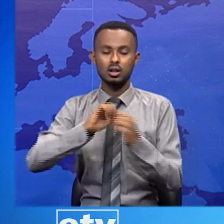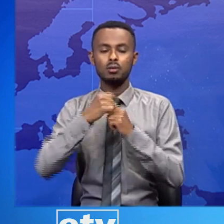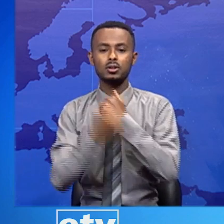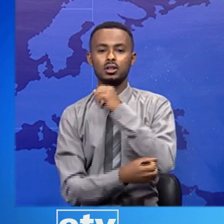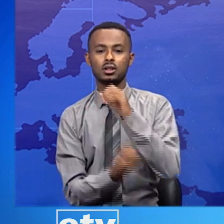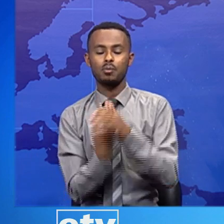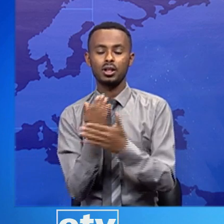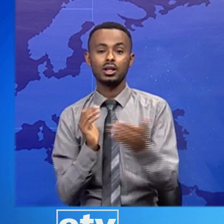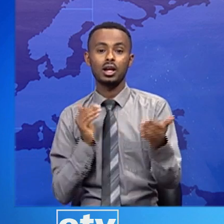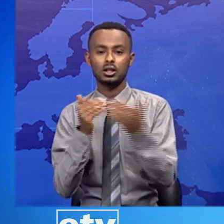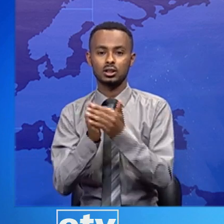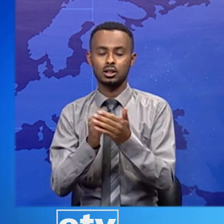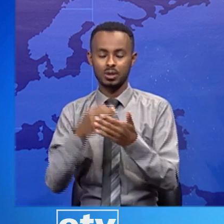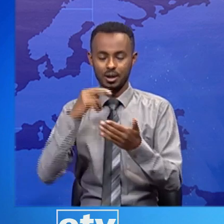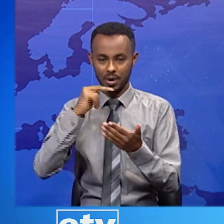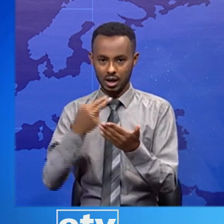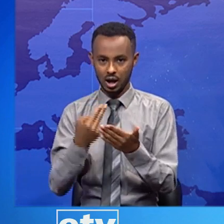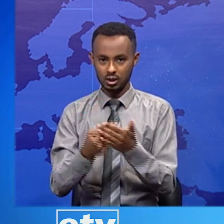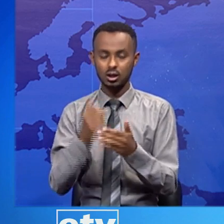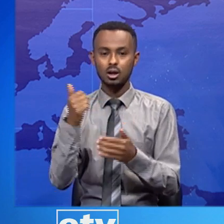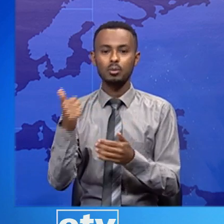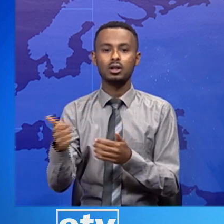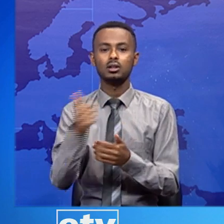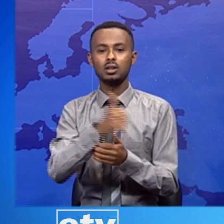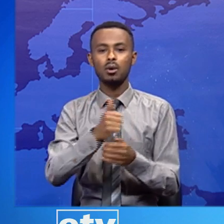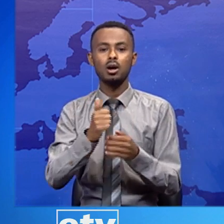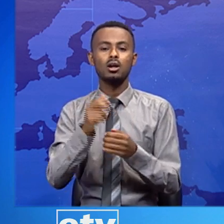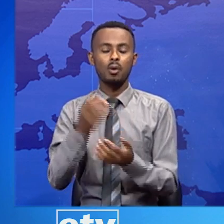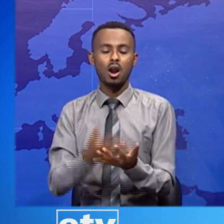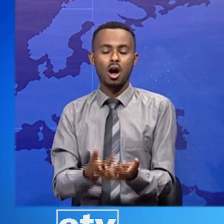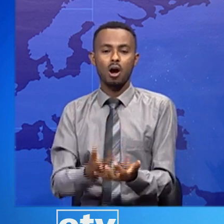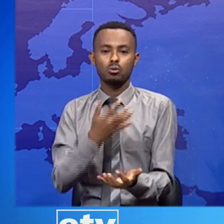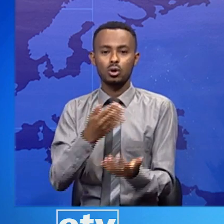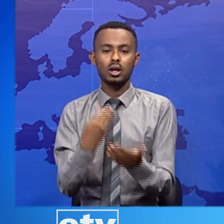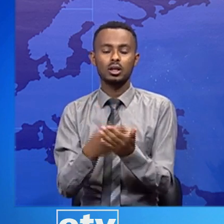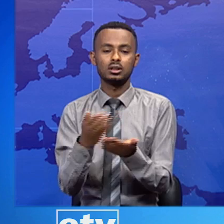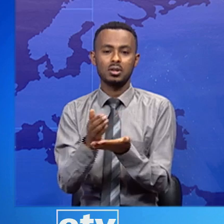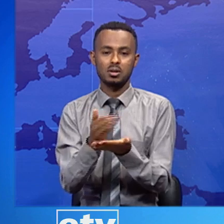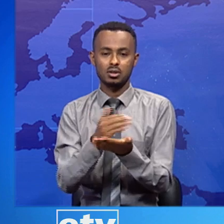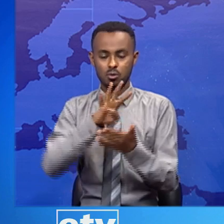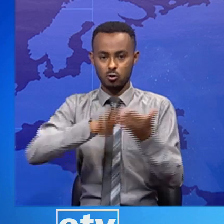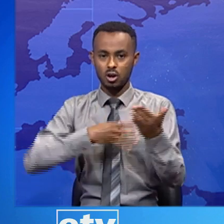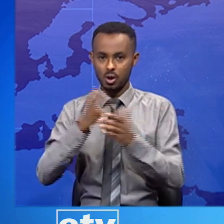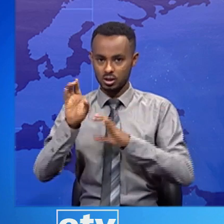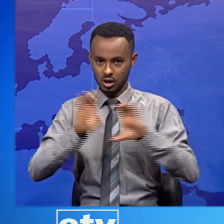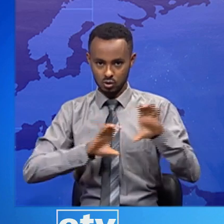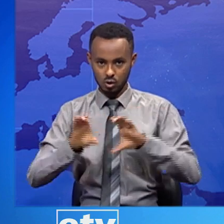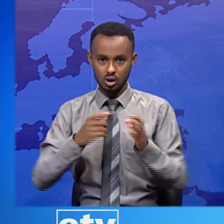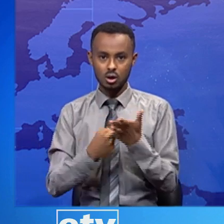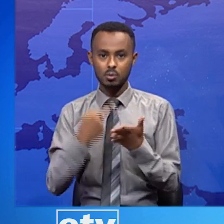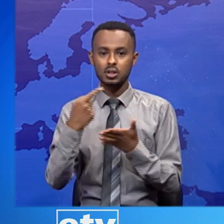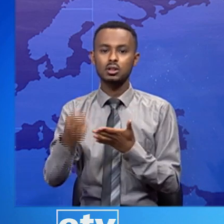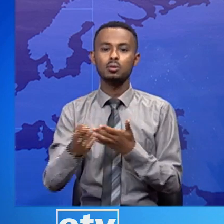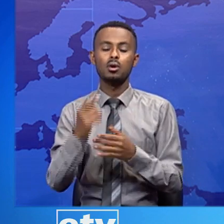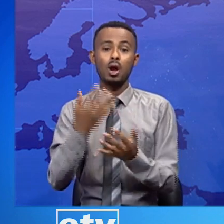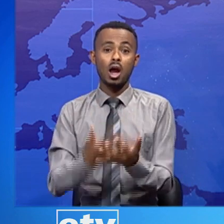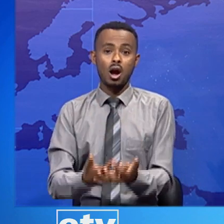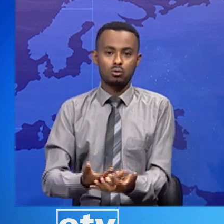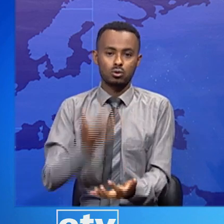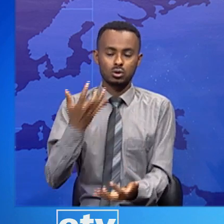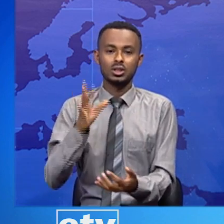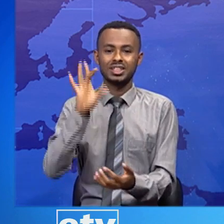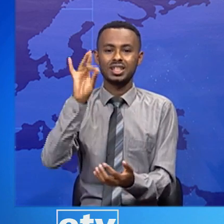ልማት ተደራሽ መሰረተ ልማት ተደራሽነት ለማጋሰጥ ከባለሀብቱ ጋር የገቢ ማሰባሰብ ጋር የገቢ ማሰባሰብ በዚህ ባለሀብት በዚህ